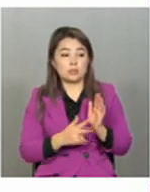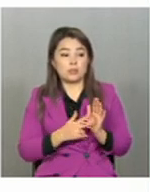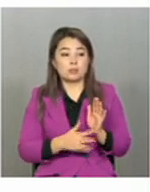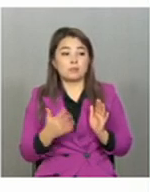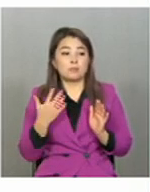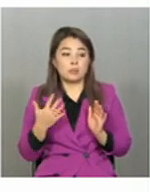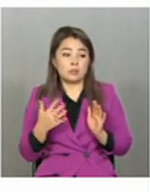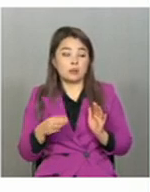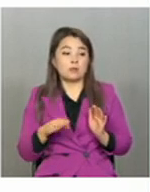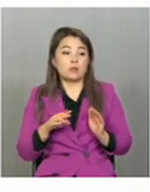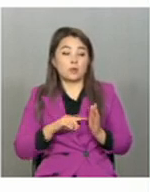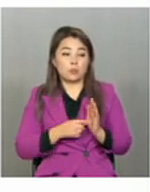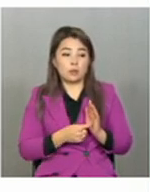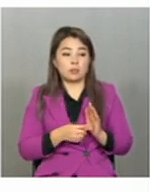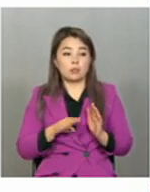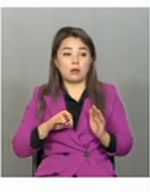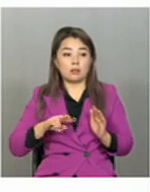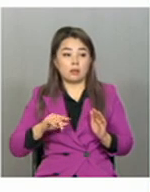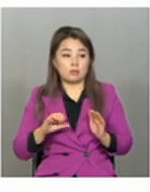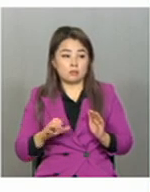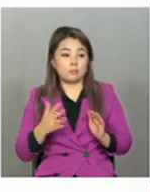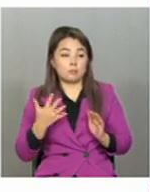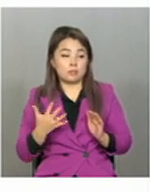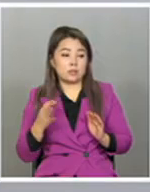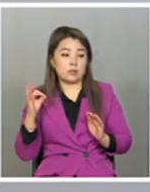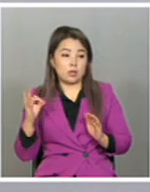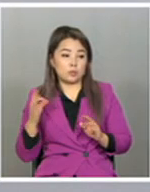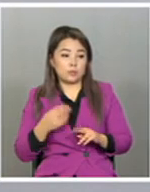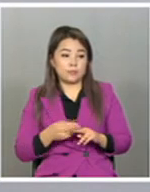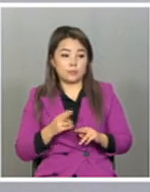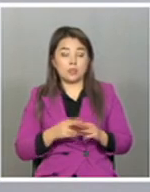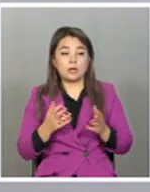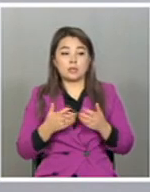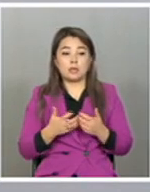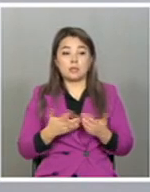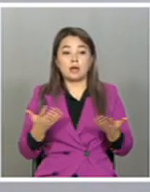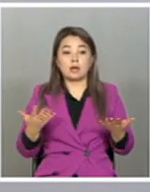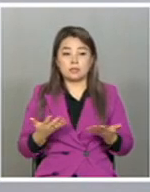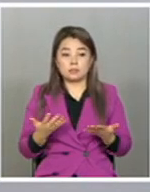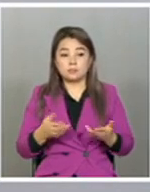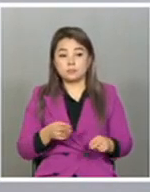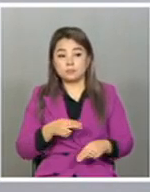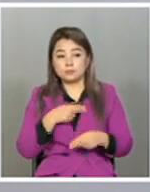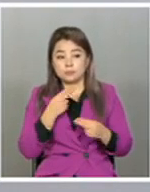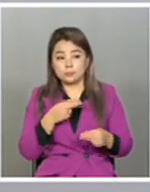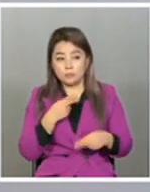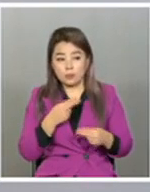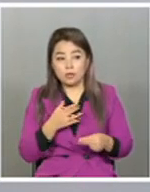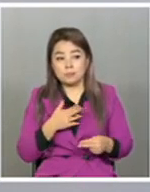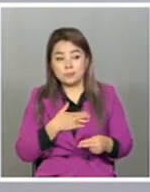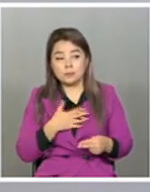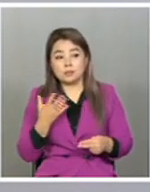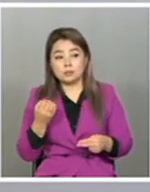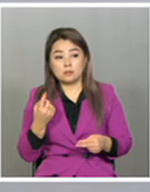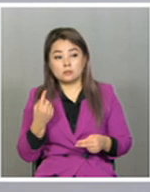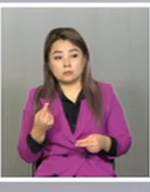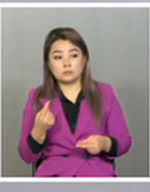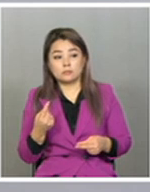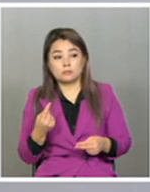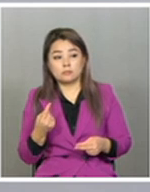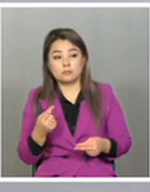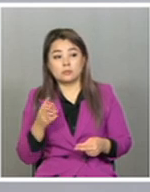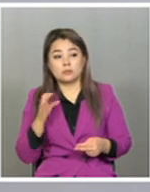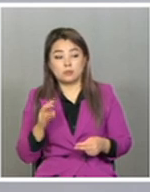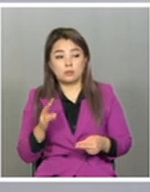градус көбейтілген тангенс 5 градус. Бұл жерде біз тағы да